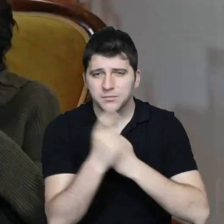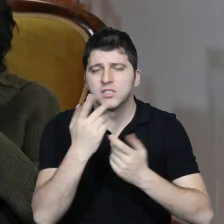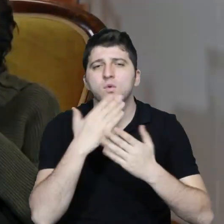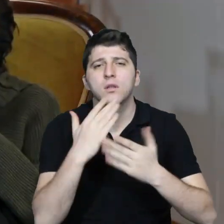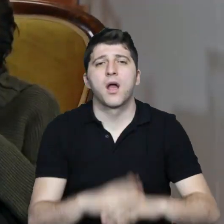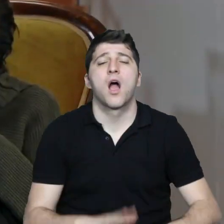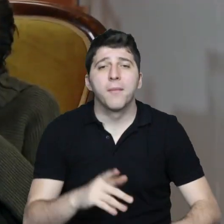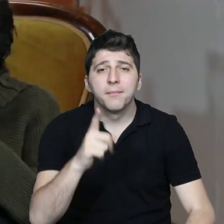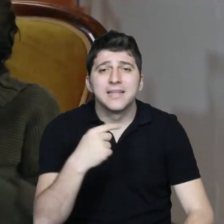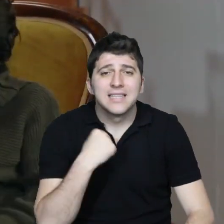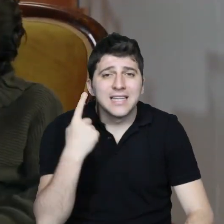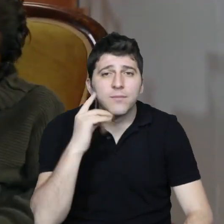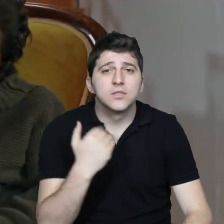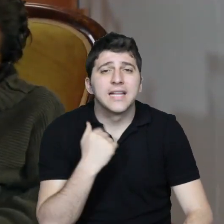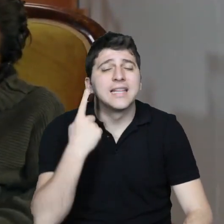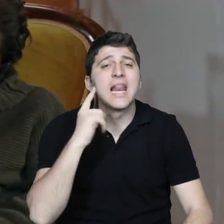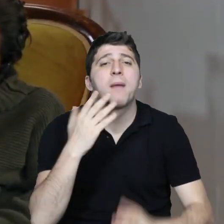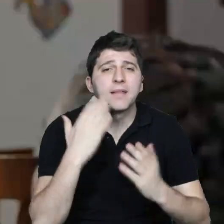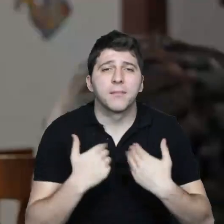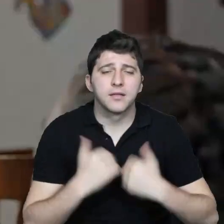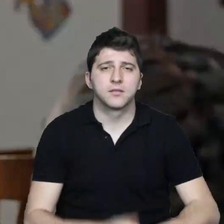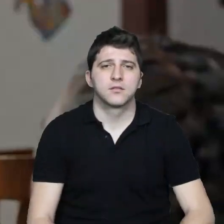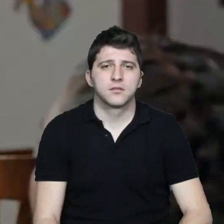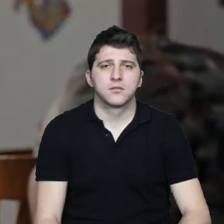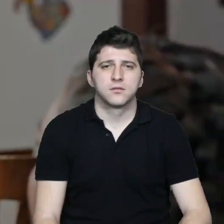tabii. Ama sen beni dinlemiyorsun ki. Dinlemem tabii.